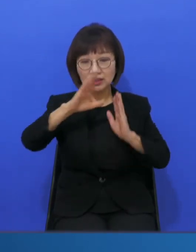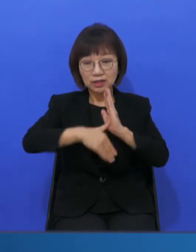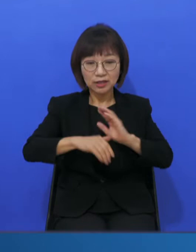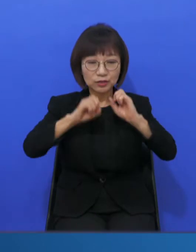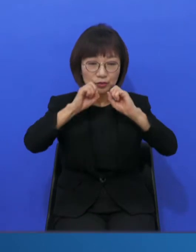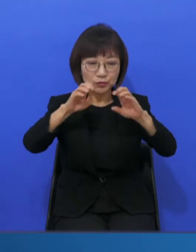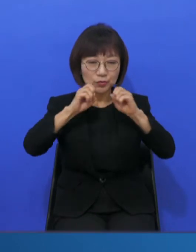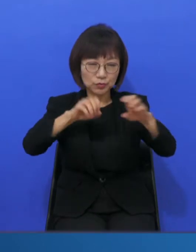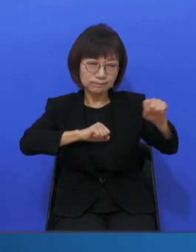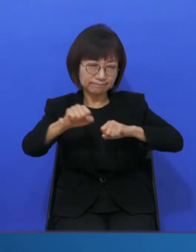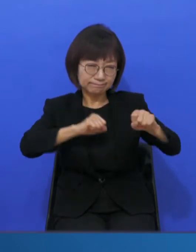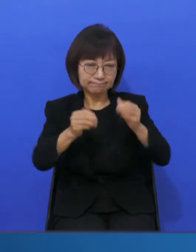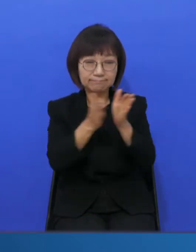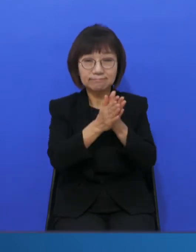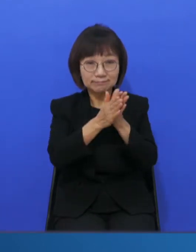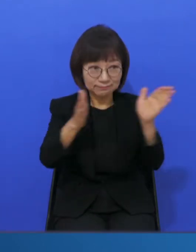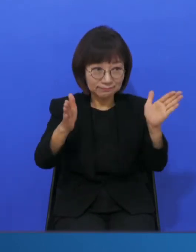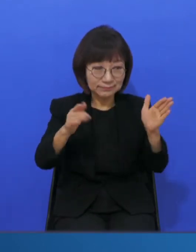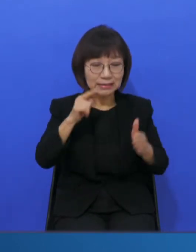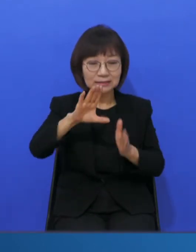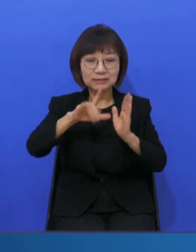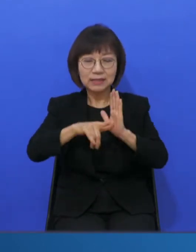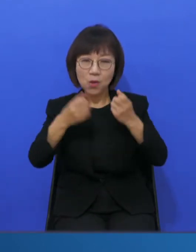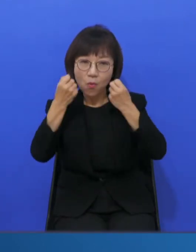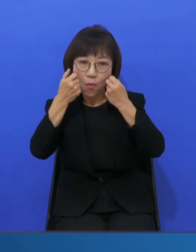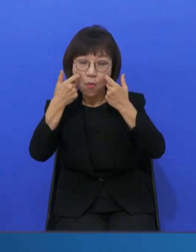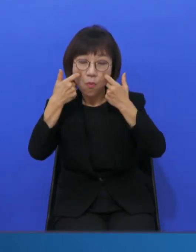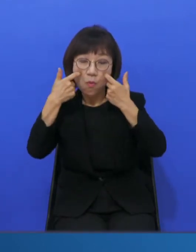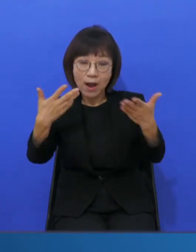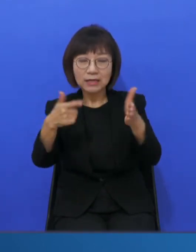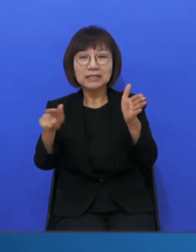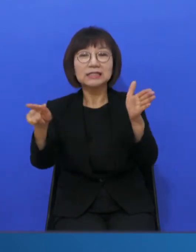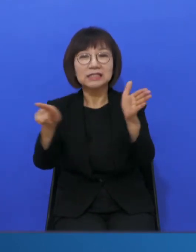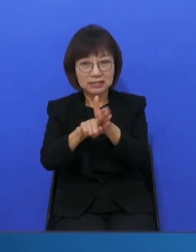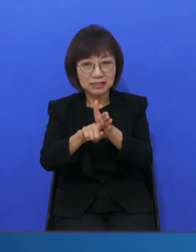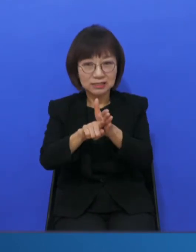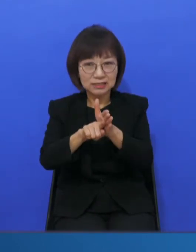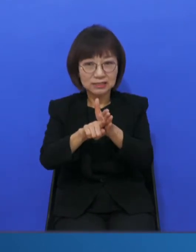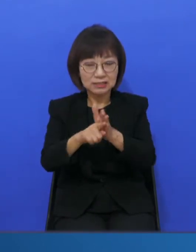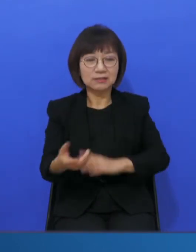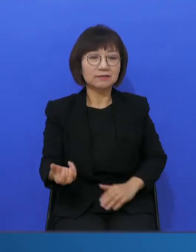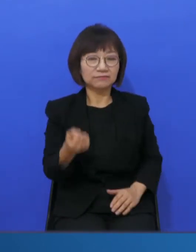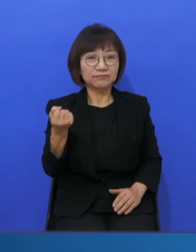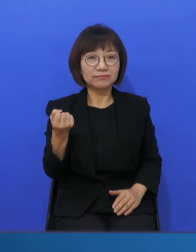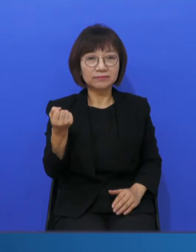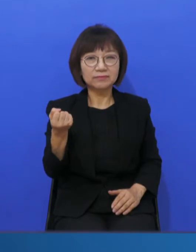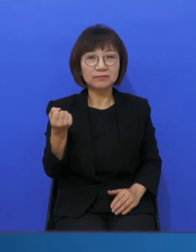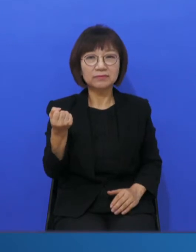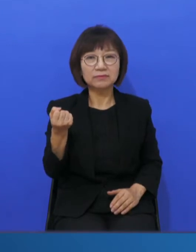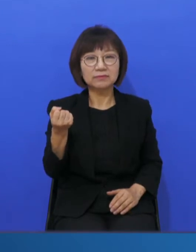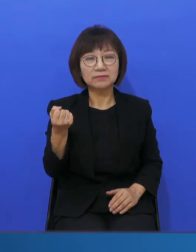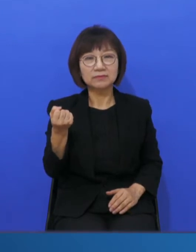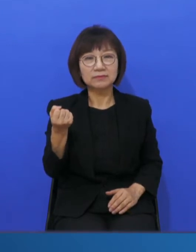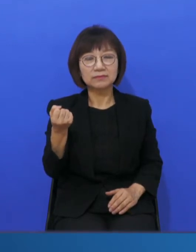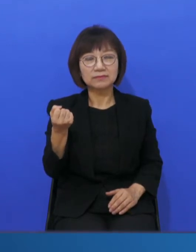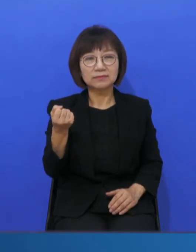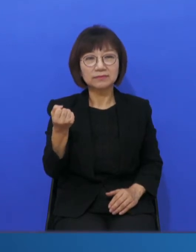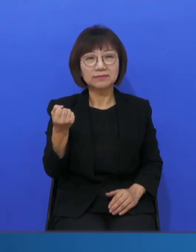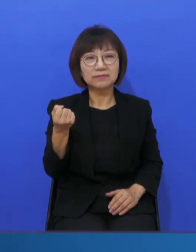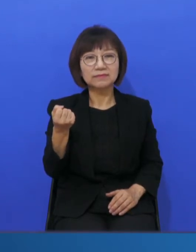확신 가졌습니다. And as I started this evangelism movement in my adult years, I had this assurance. 교회는